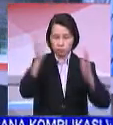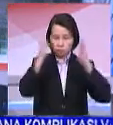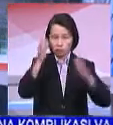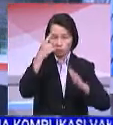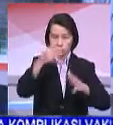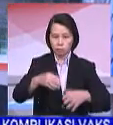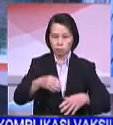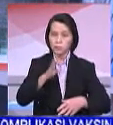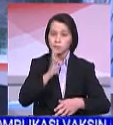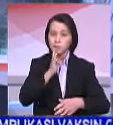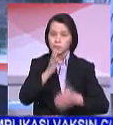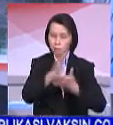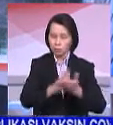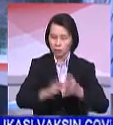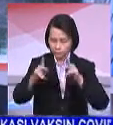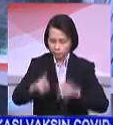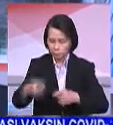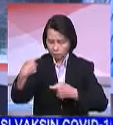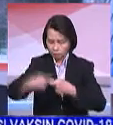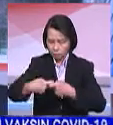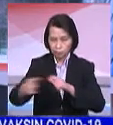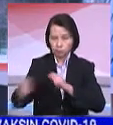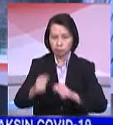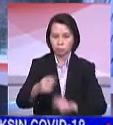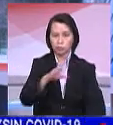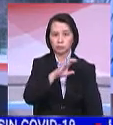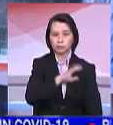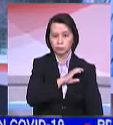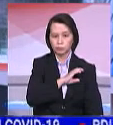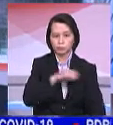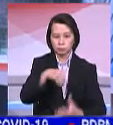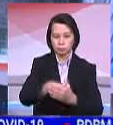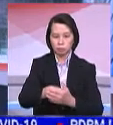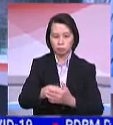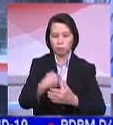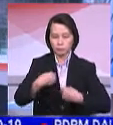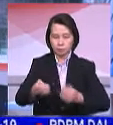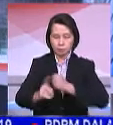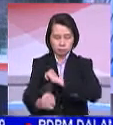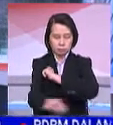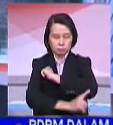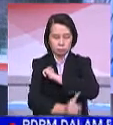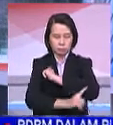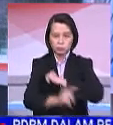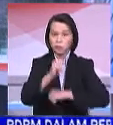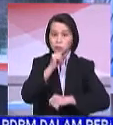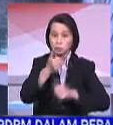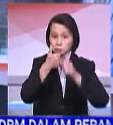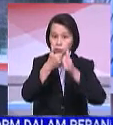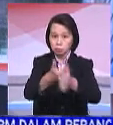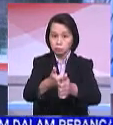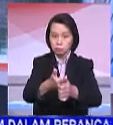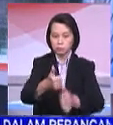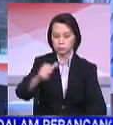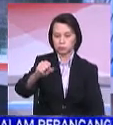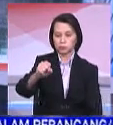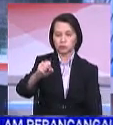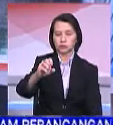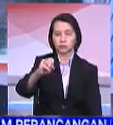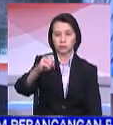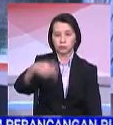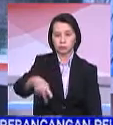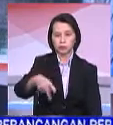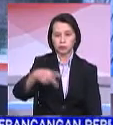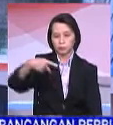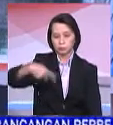mengulas cawan sesetengah pihak berkaitan tindakan pijar m dalam menekan kompaun melanggar prosedur operasi standar heeso